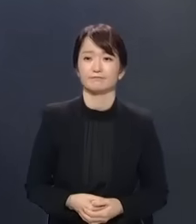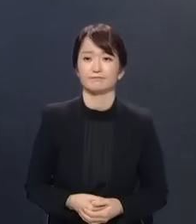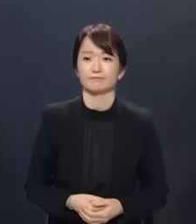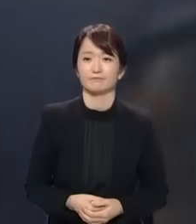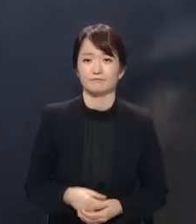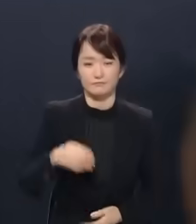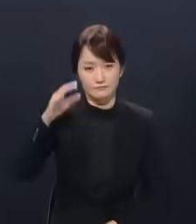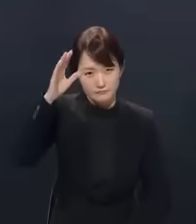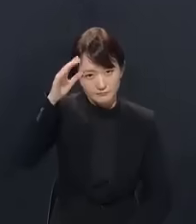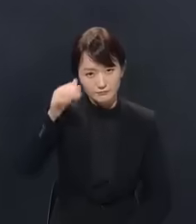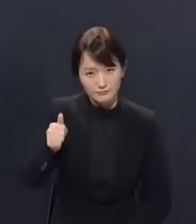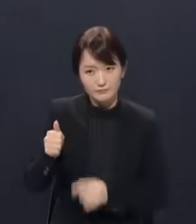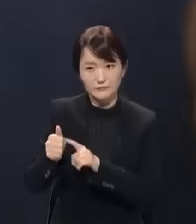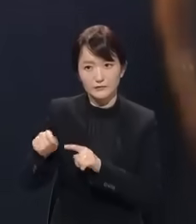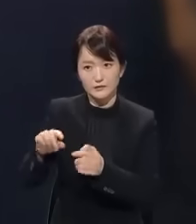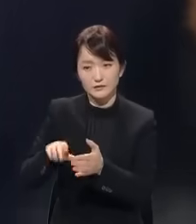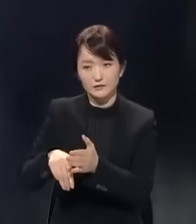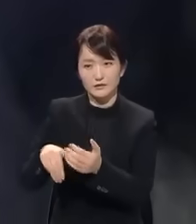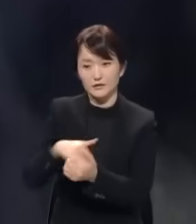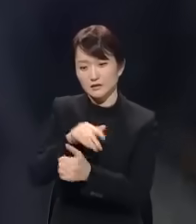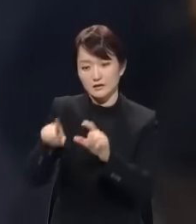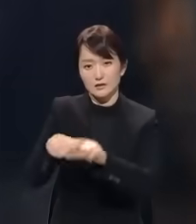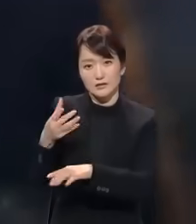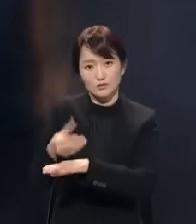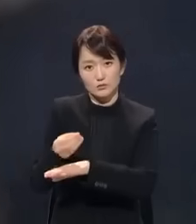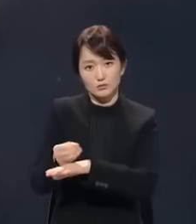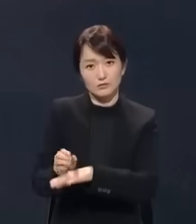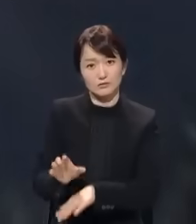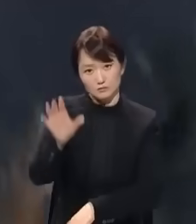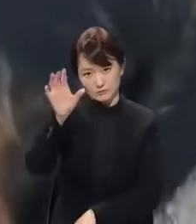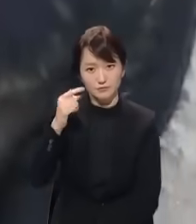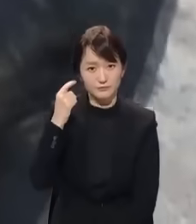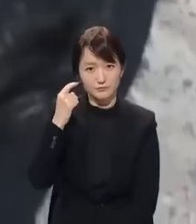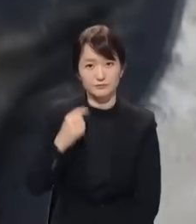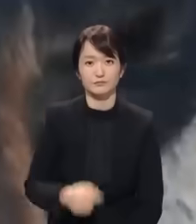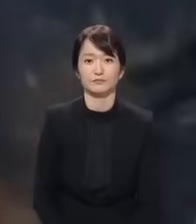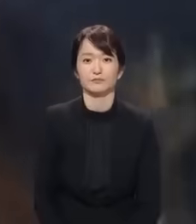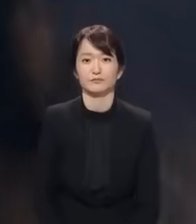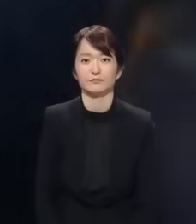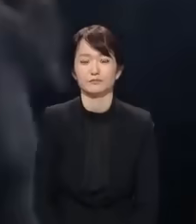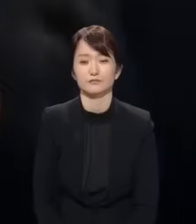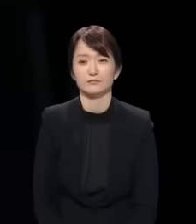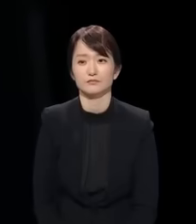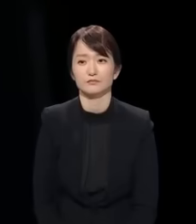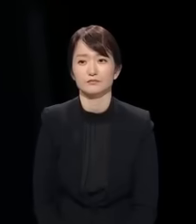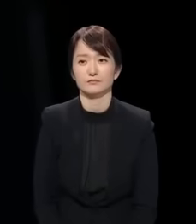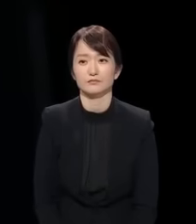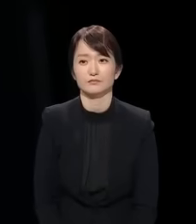견주는 당시 상황이 담긴 녹음을 올렸습니다. 잠깐 들어보시죠.